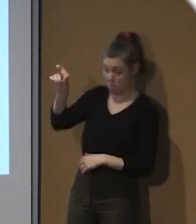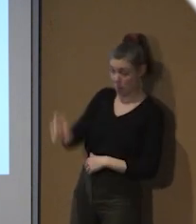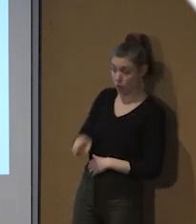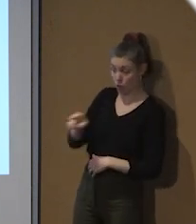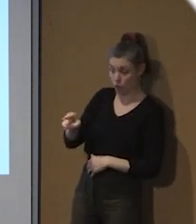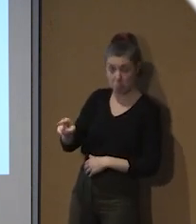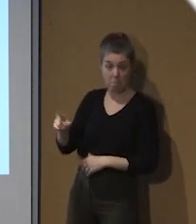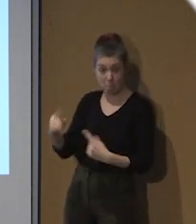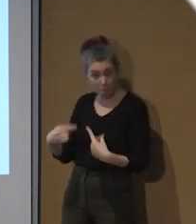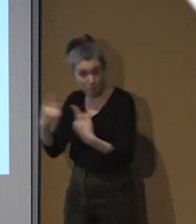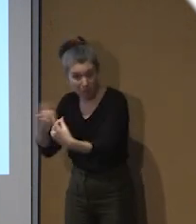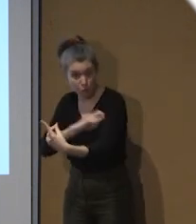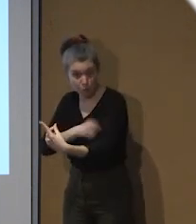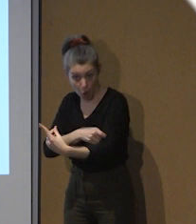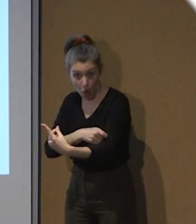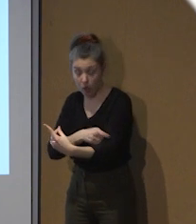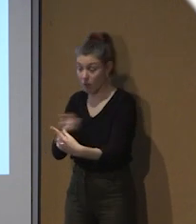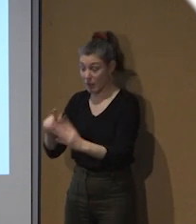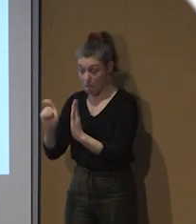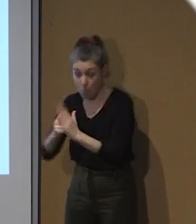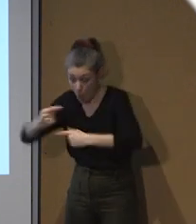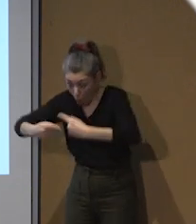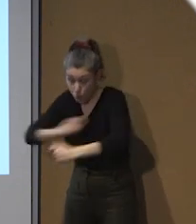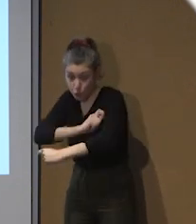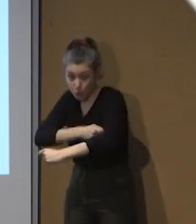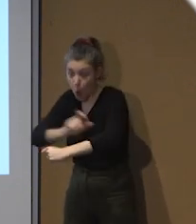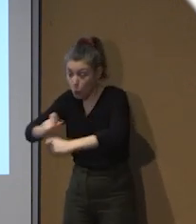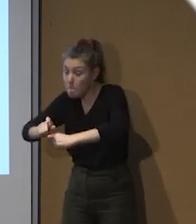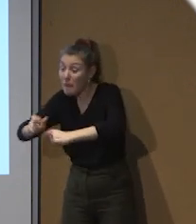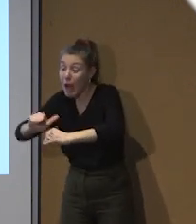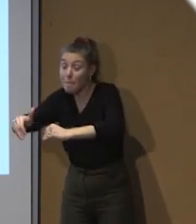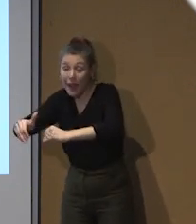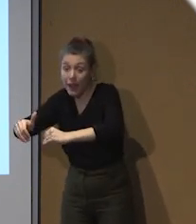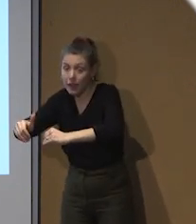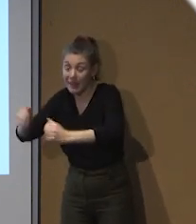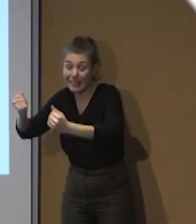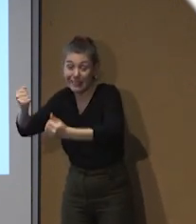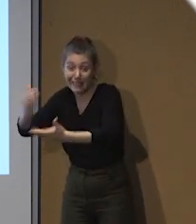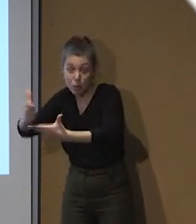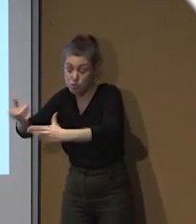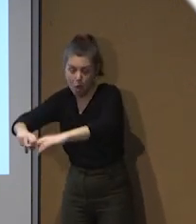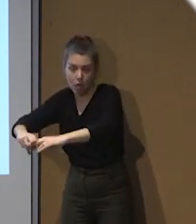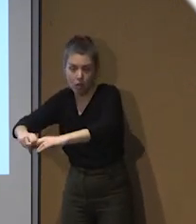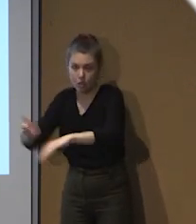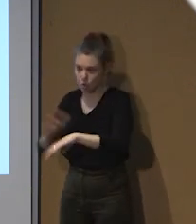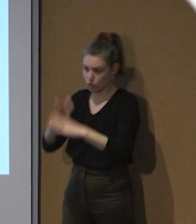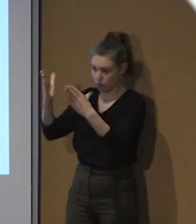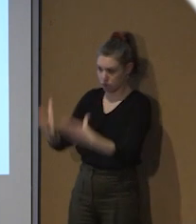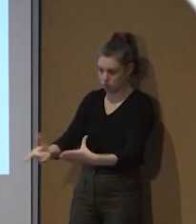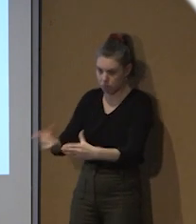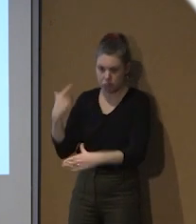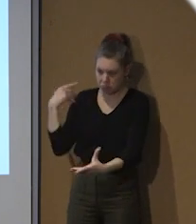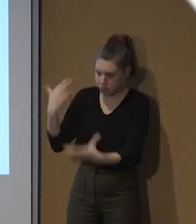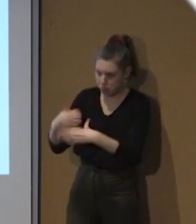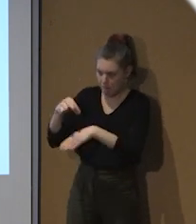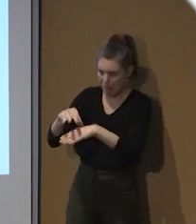sport, ou bien juste après le sport, et qu'il ne souffrait d'aucune maladie, et qu'il n'avait